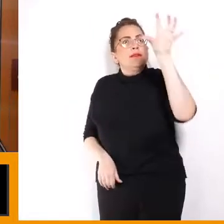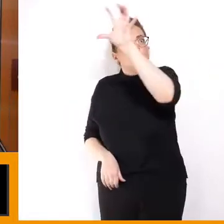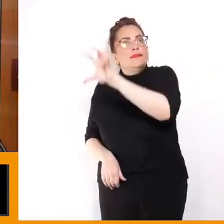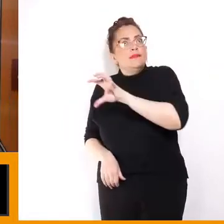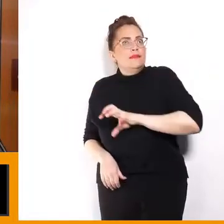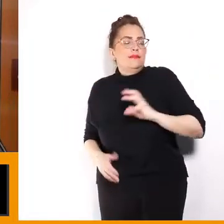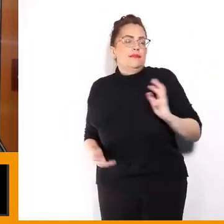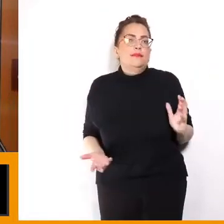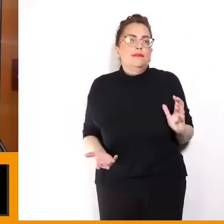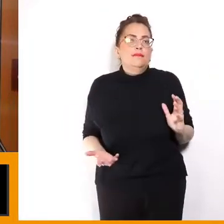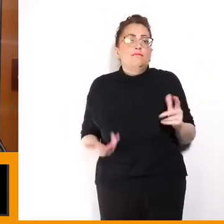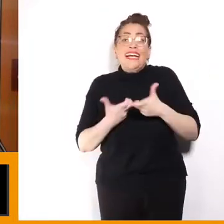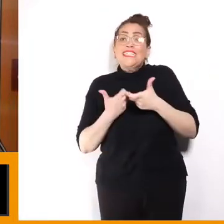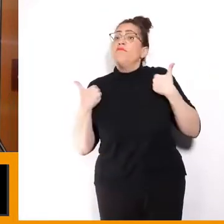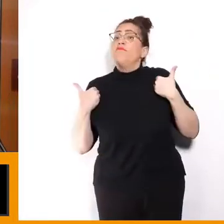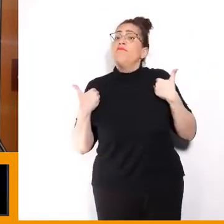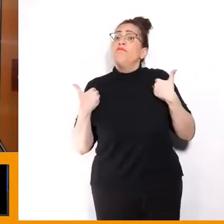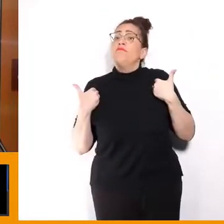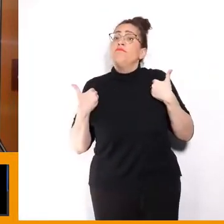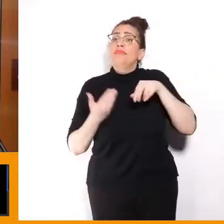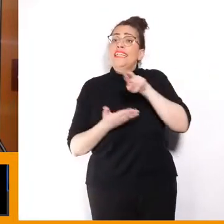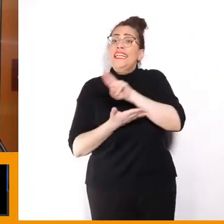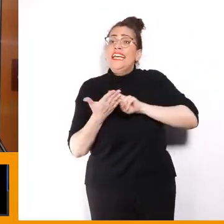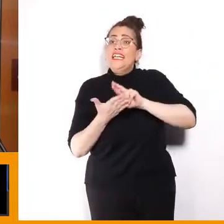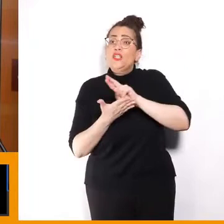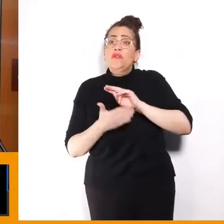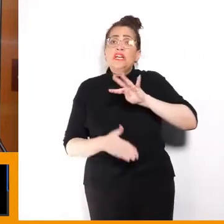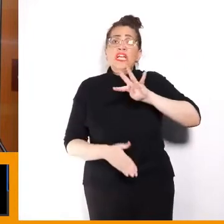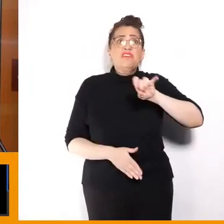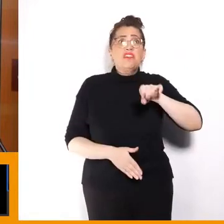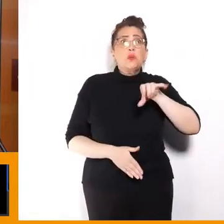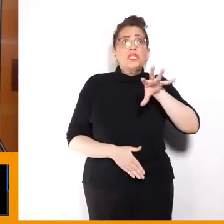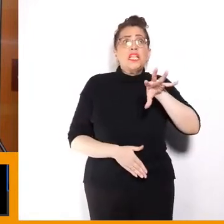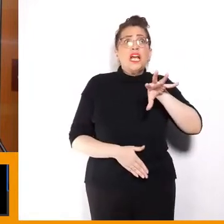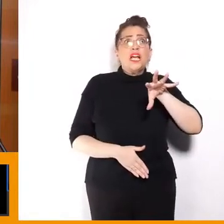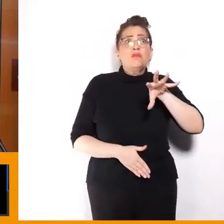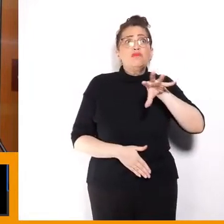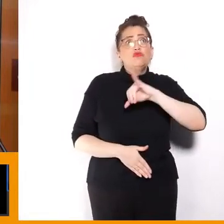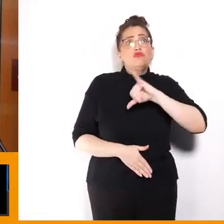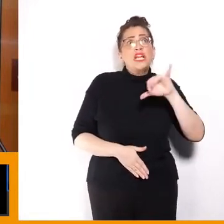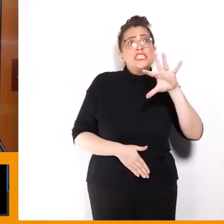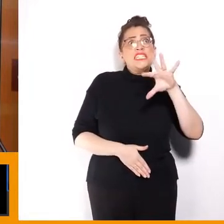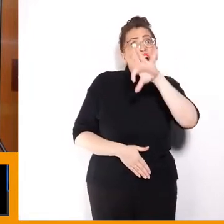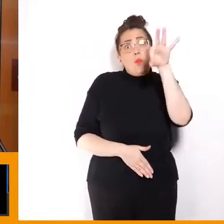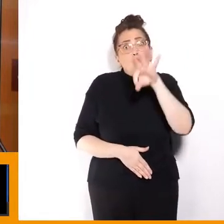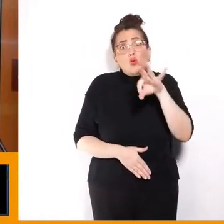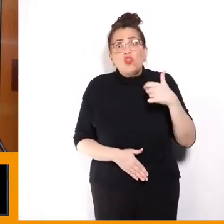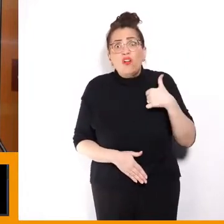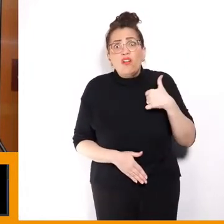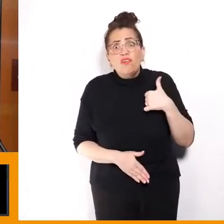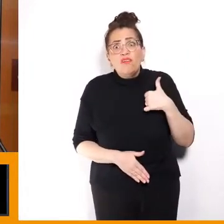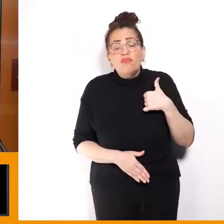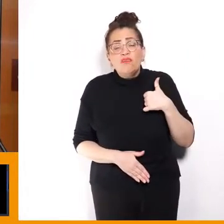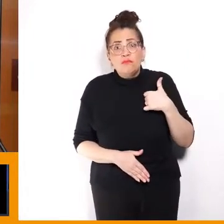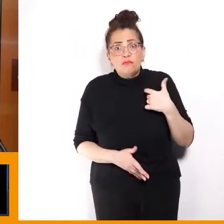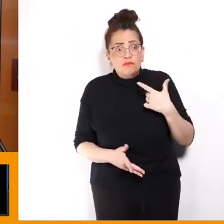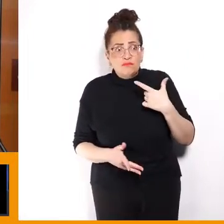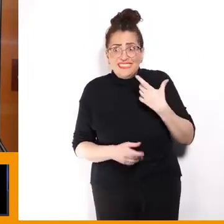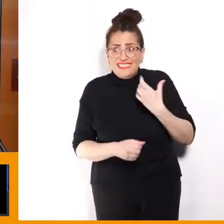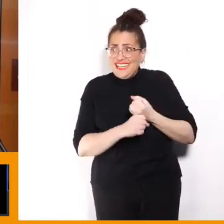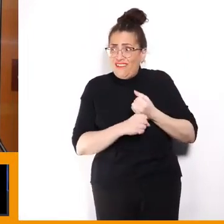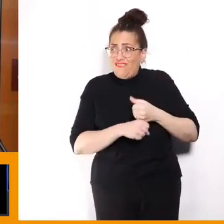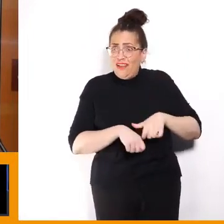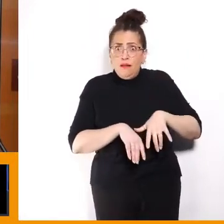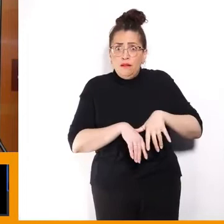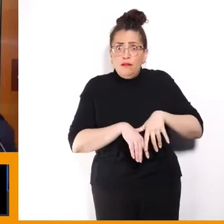que moi j'habite dans une région où le taux de chômage est autour de 4,5-5%. Et dans ma région, il y a des milliers d'emplois à pourvoir, dans lesquels